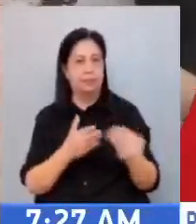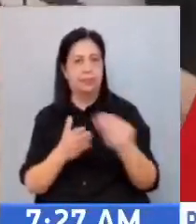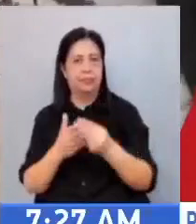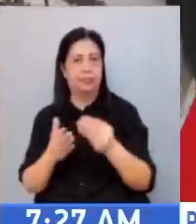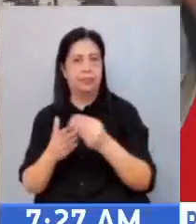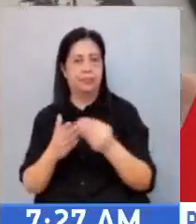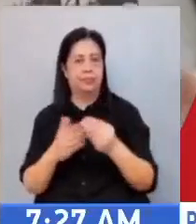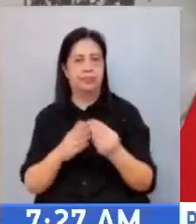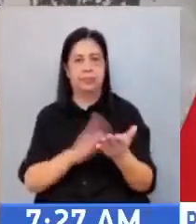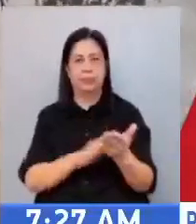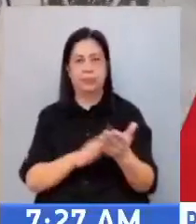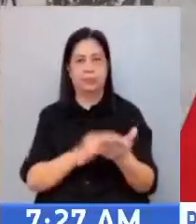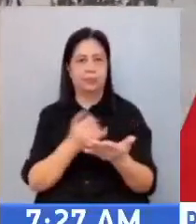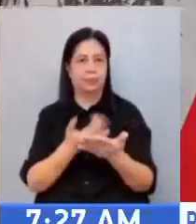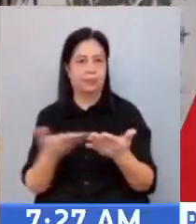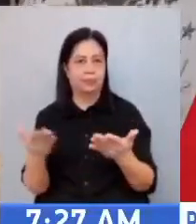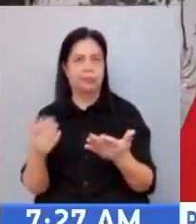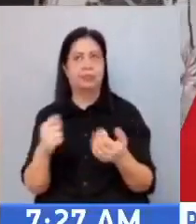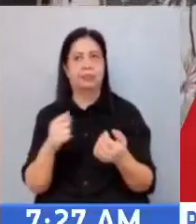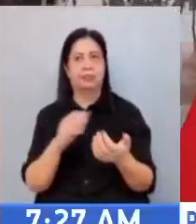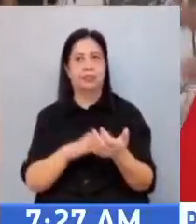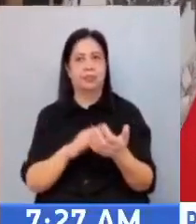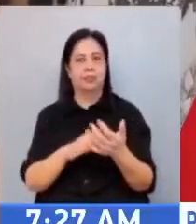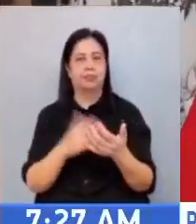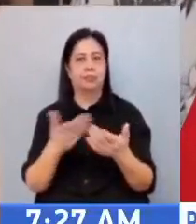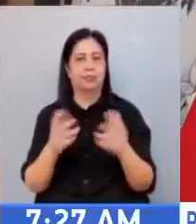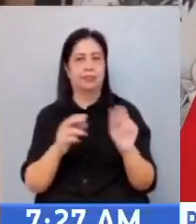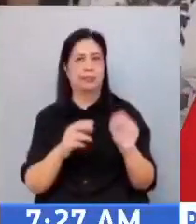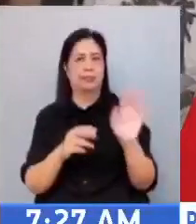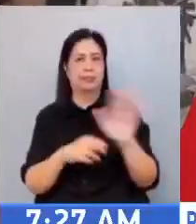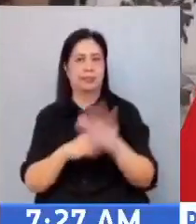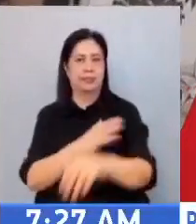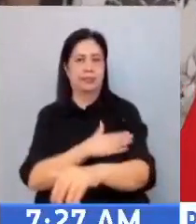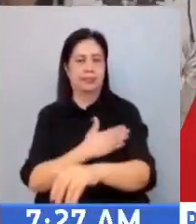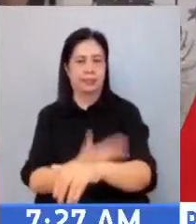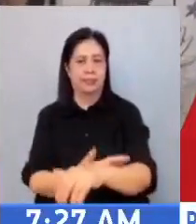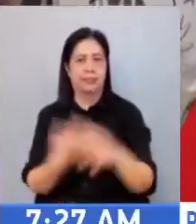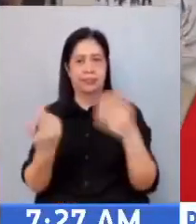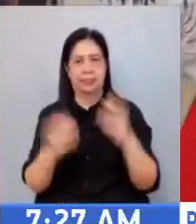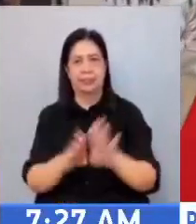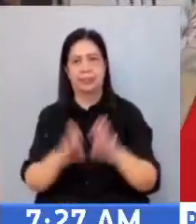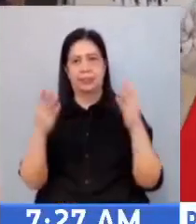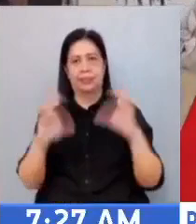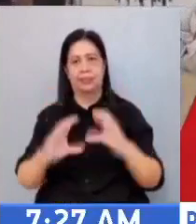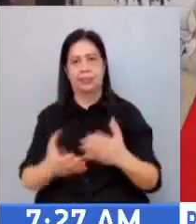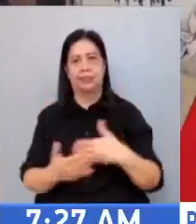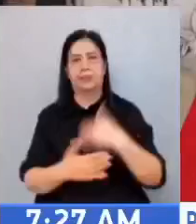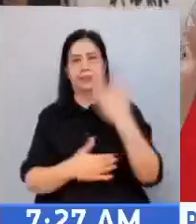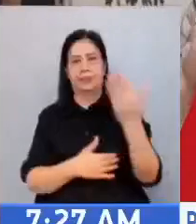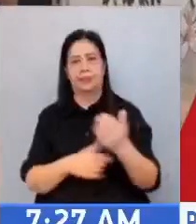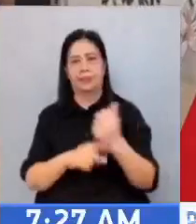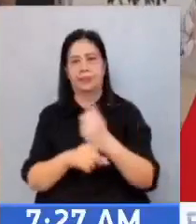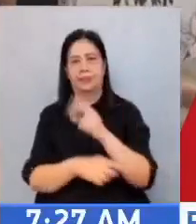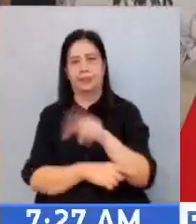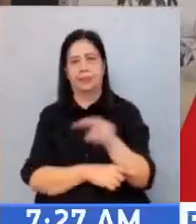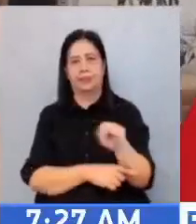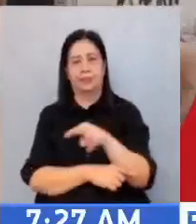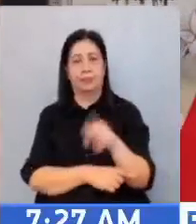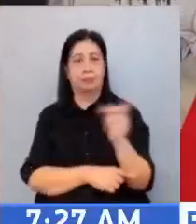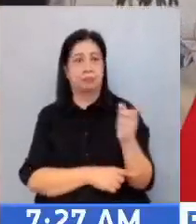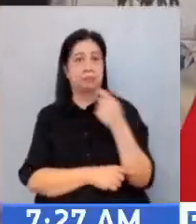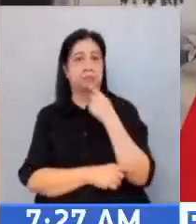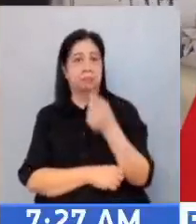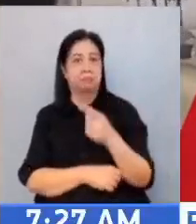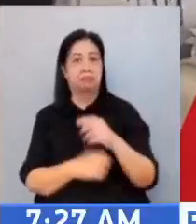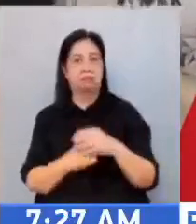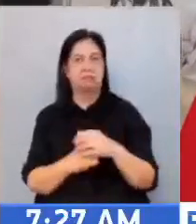items, school supplies na kakailanganin ho ng kanilang mga anak sa pagbubukas ho ng klase sa darating na Agosto 22. Sabi nga nila medyo